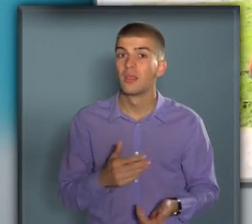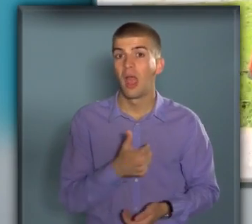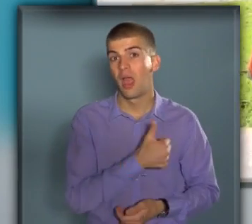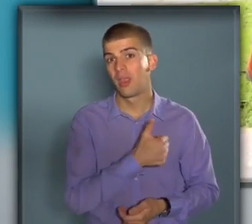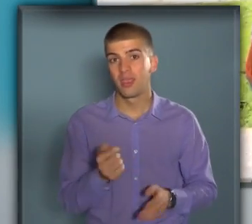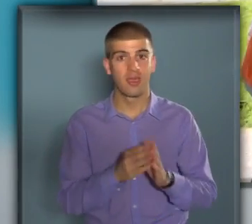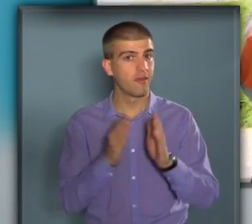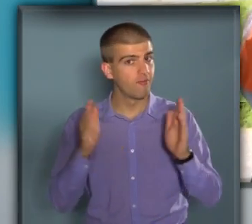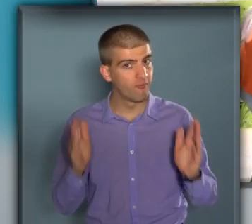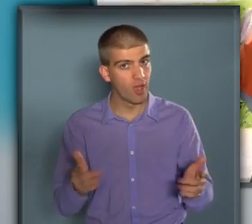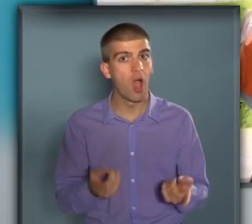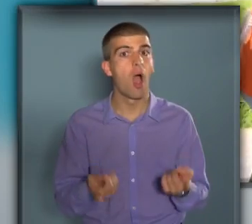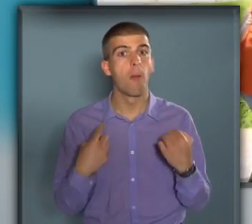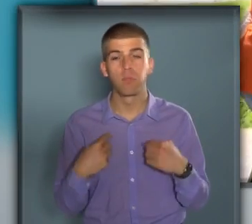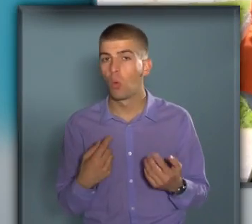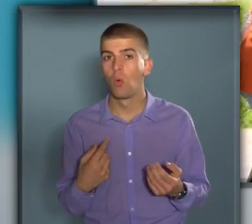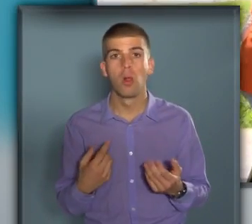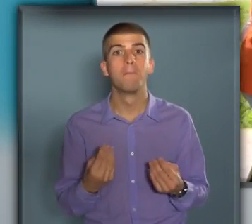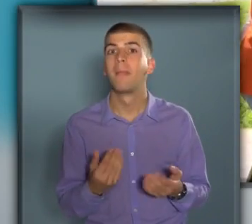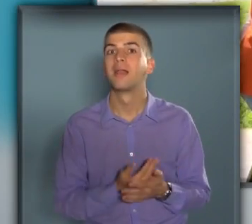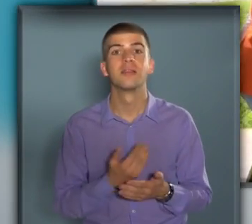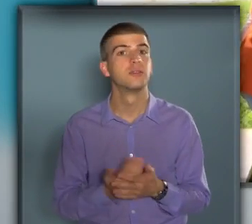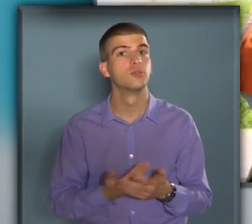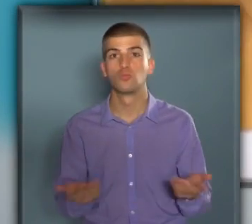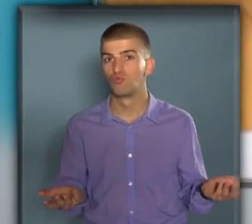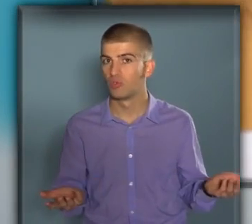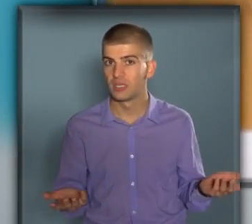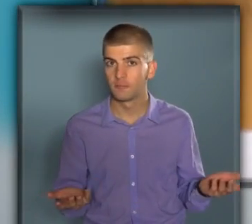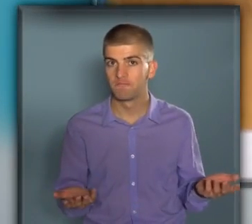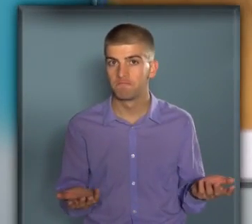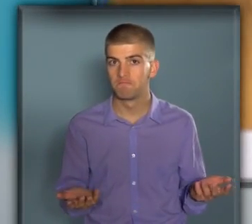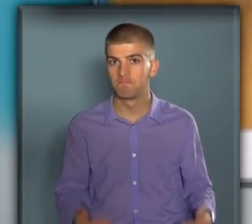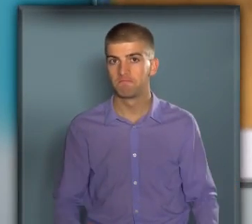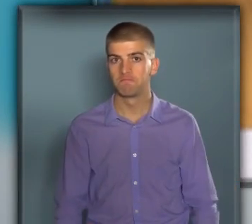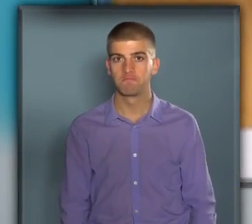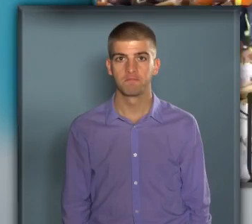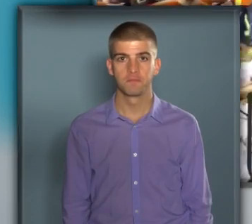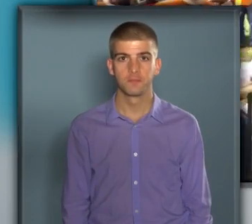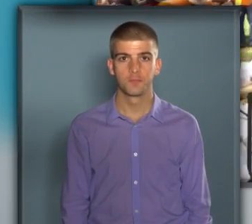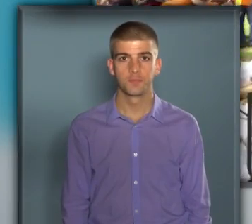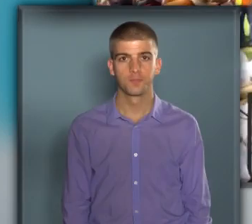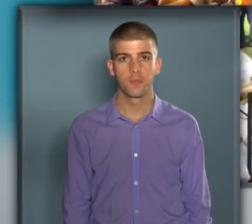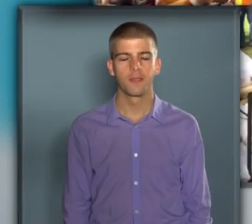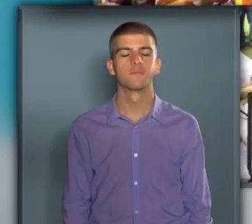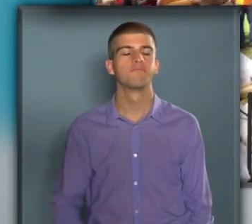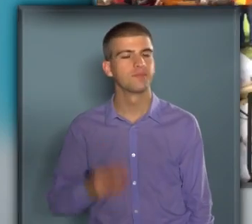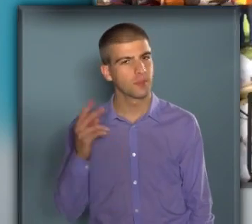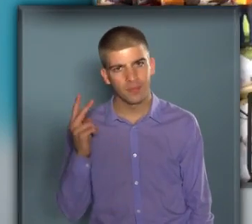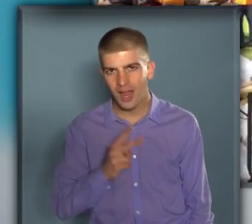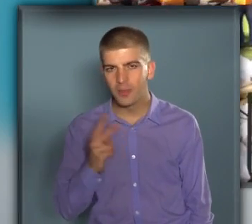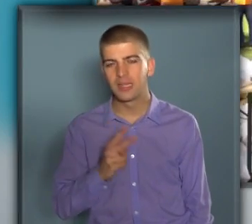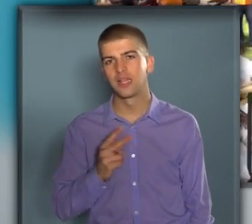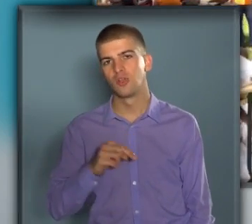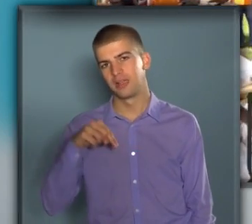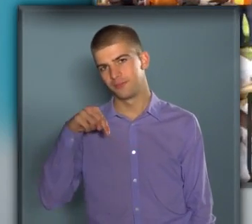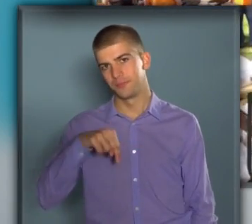egy év 365 napból áll, mennyire van szükség erre a feladatra, amit önök ellátnak? Hát természetesen maga